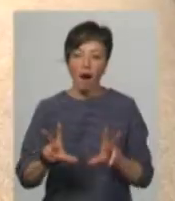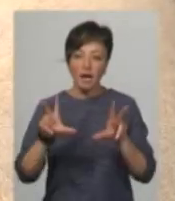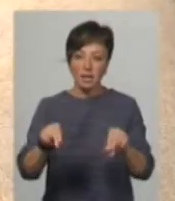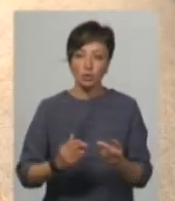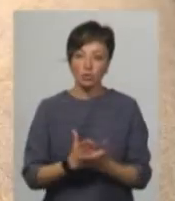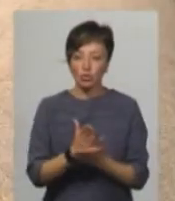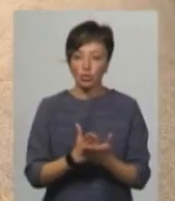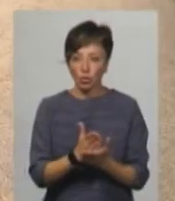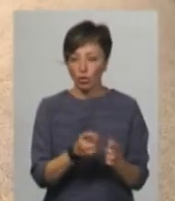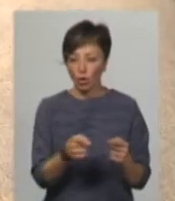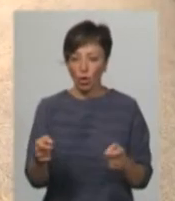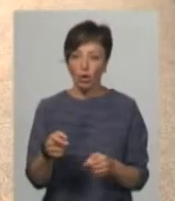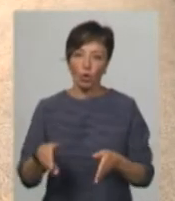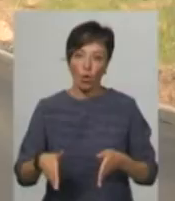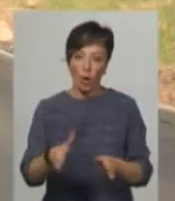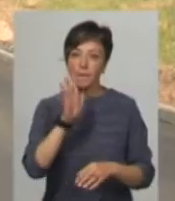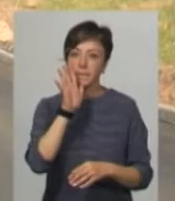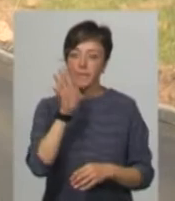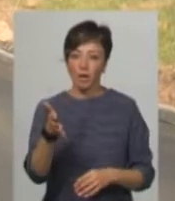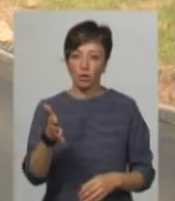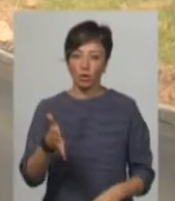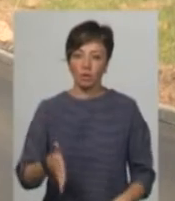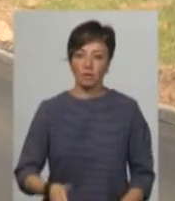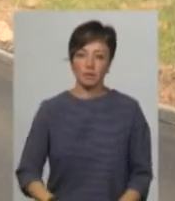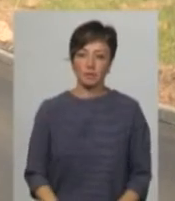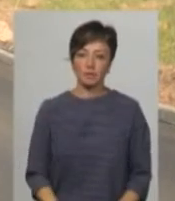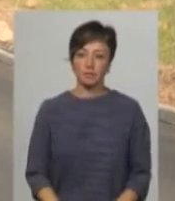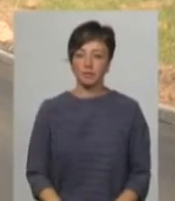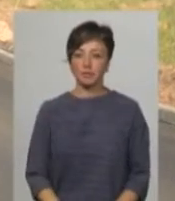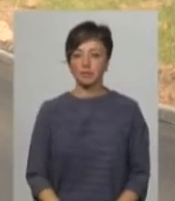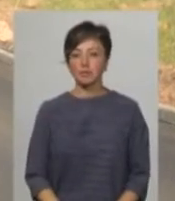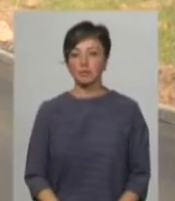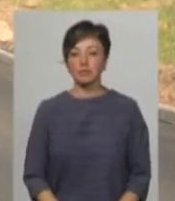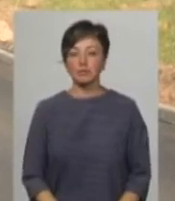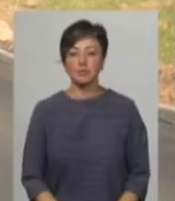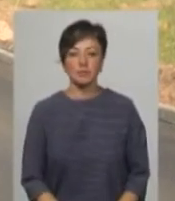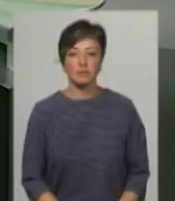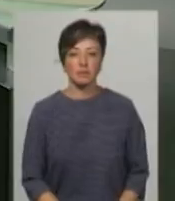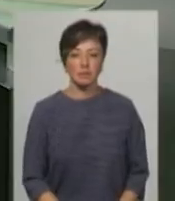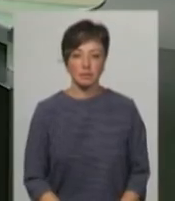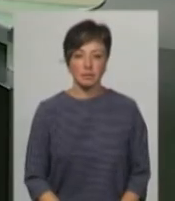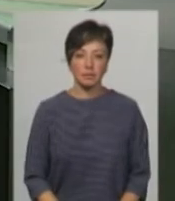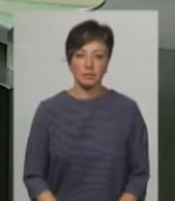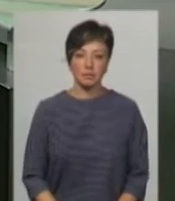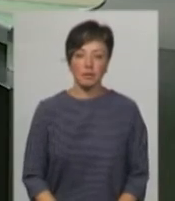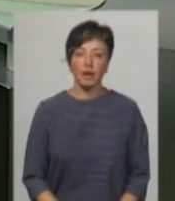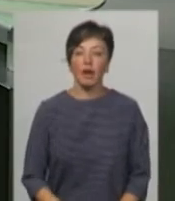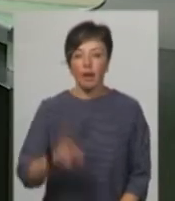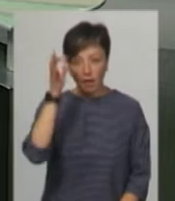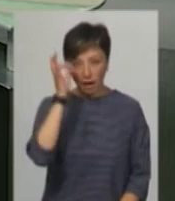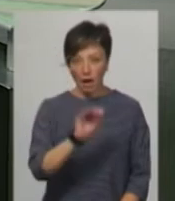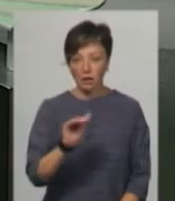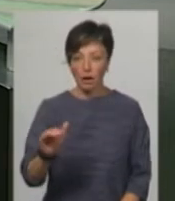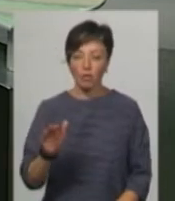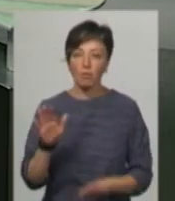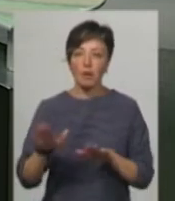служби покриття дороги складатиме 5 років. Тетяна Ворожцова, Віктор Кривий. Новини на Суспільному. Хмельницький. Нагадаю,